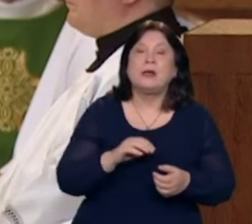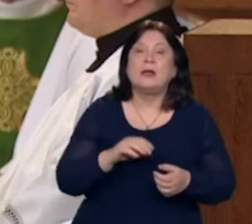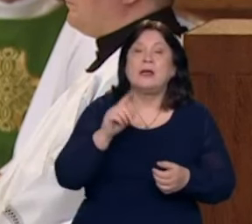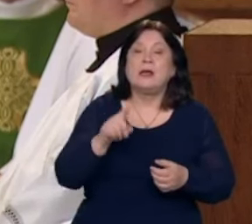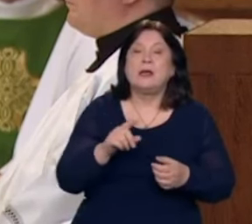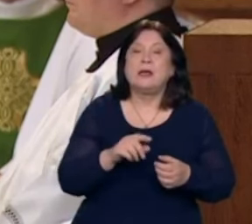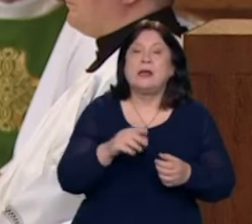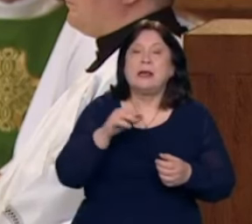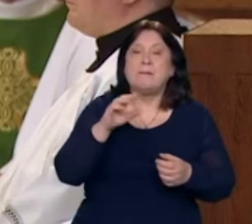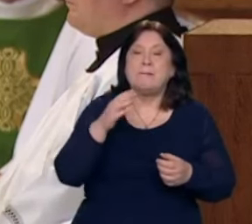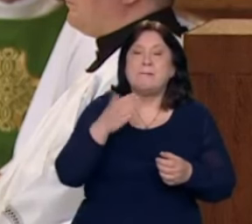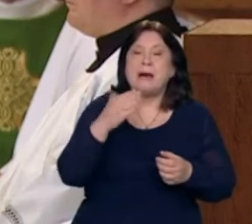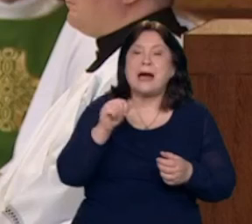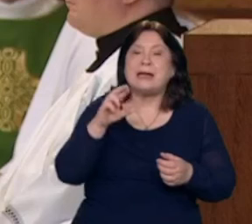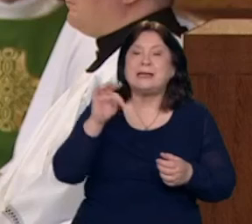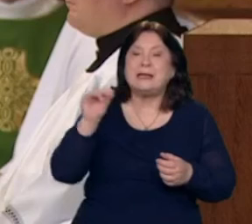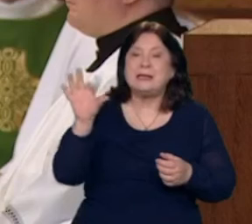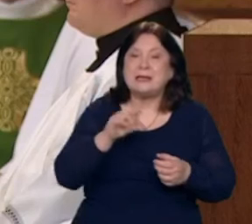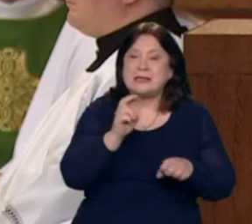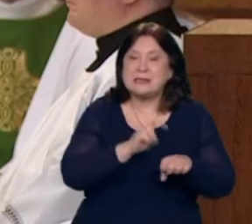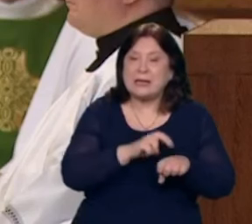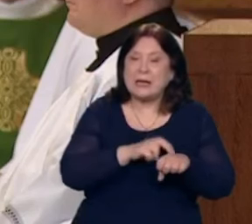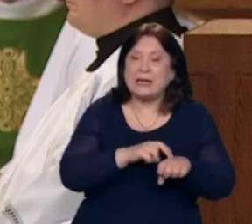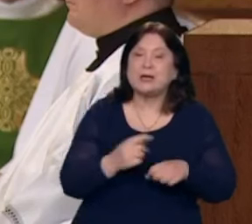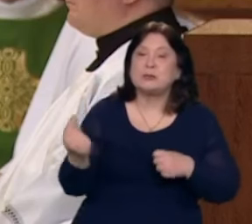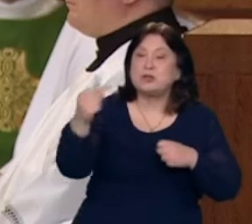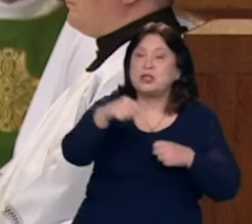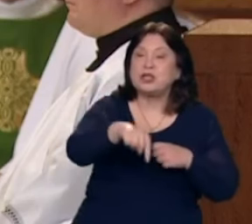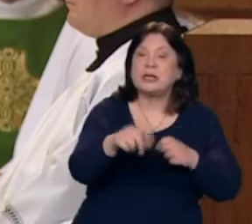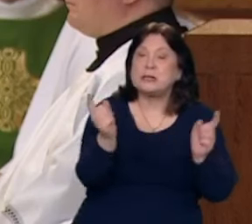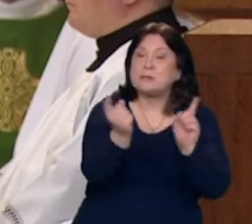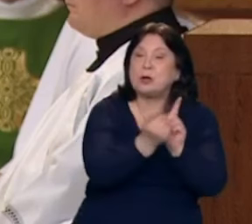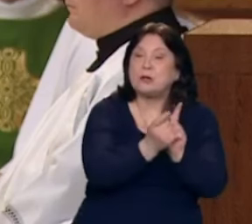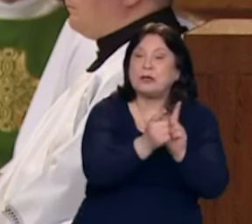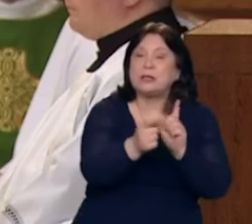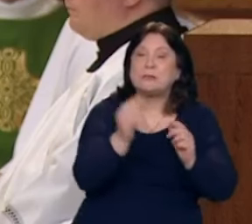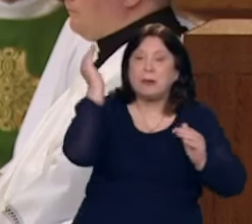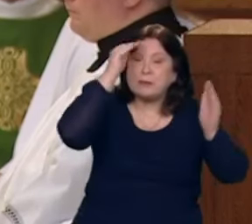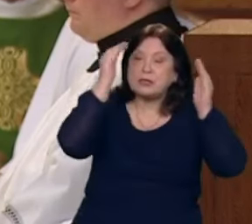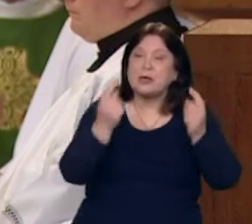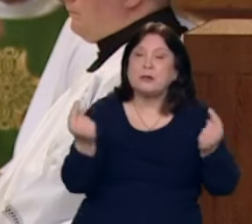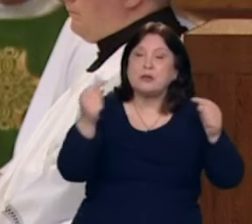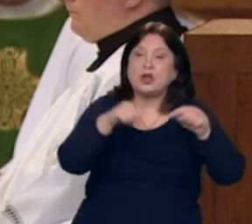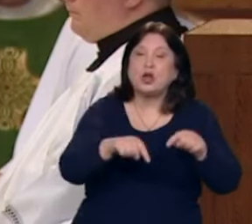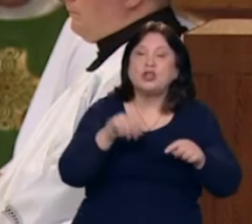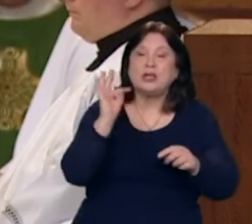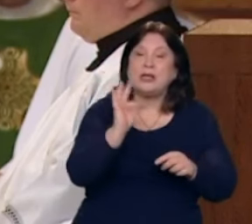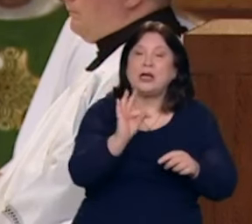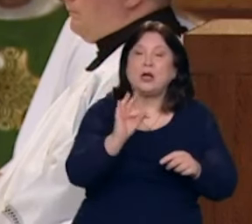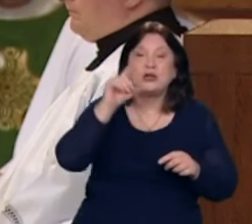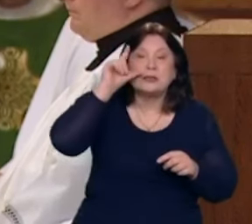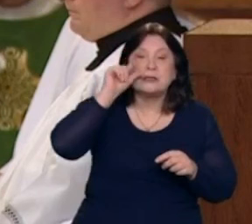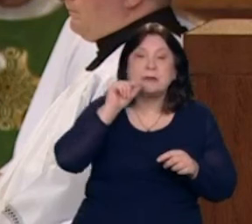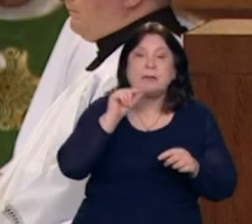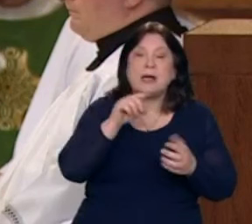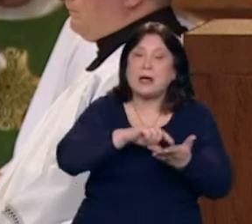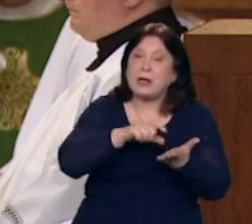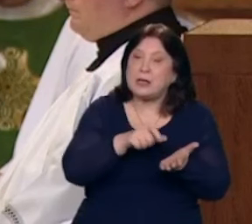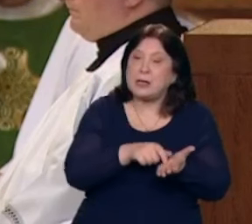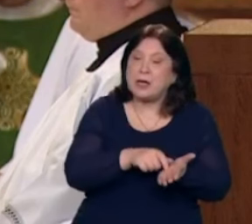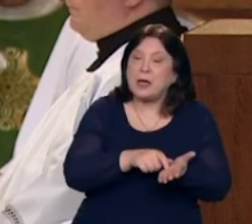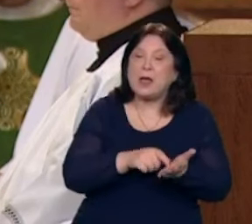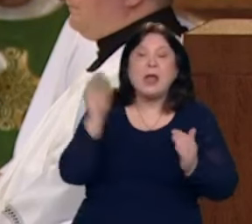martines Lag idzie spotkać się z papieżem wchodzi do jego sypialni papież